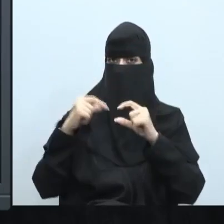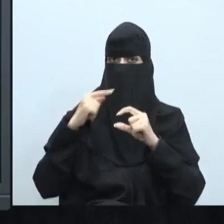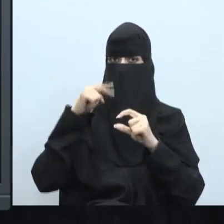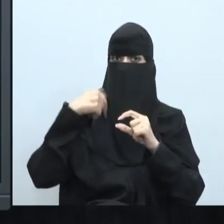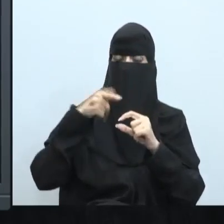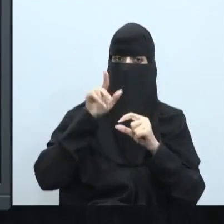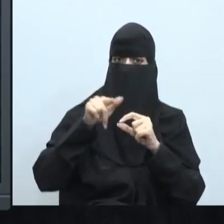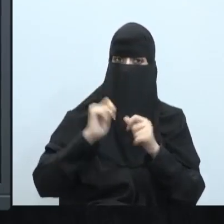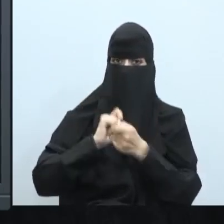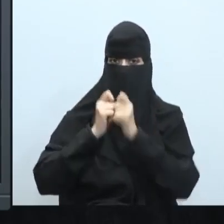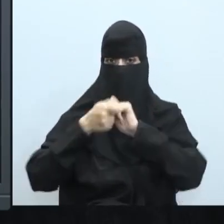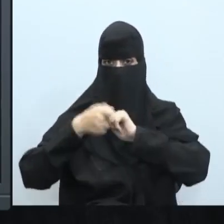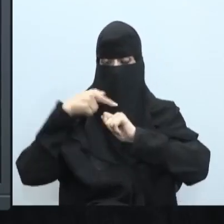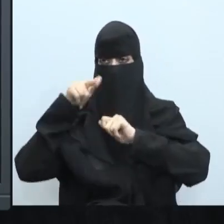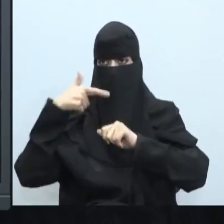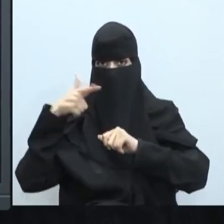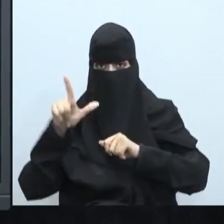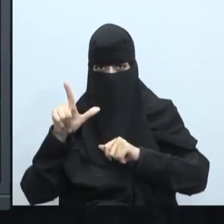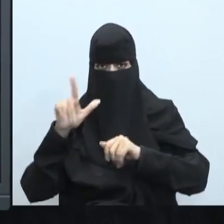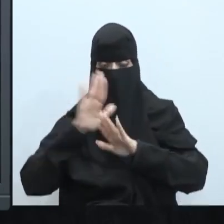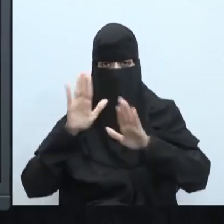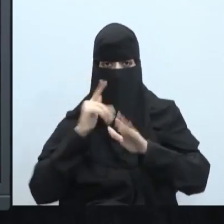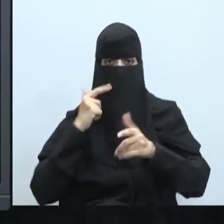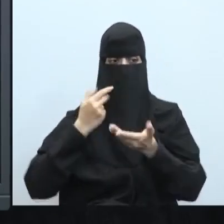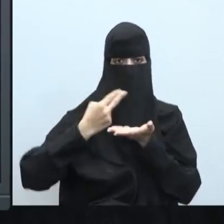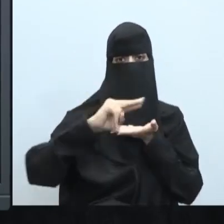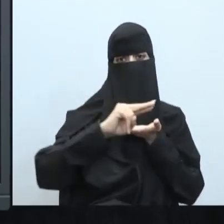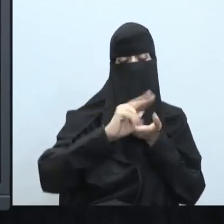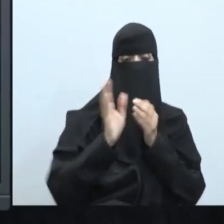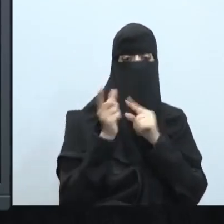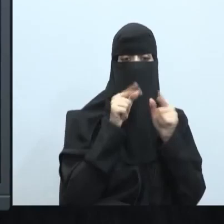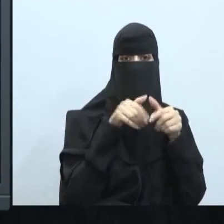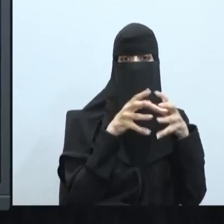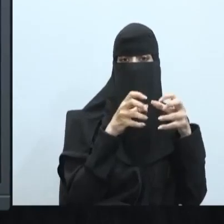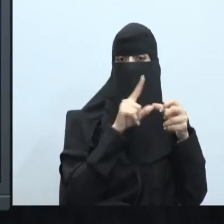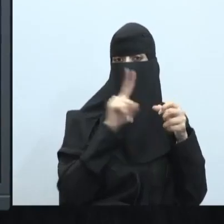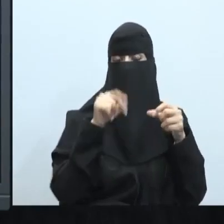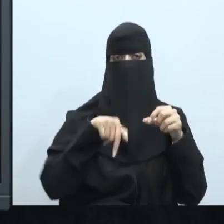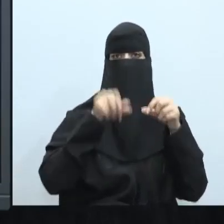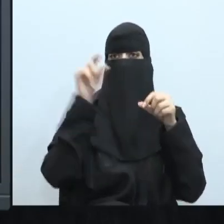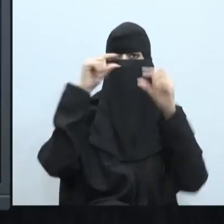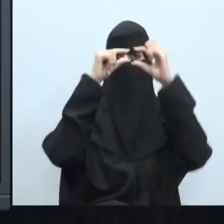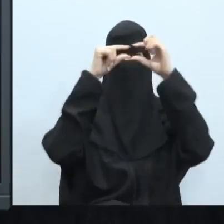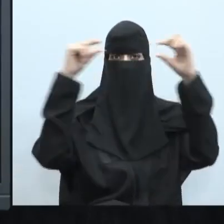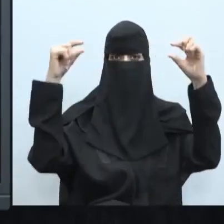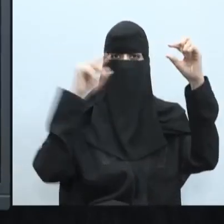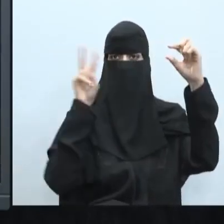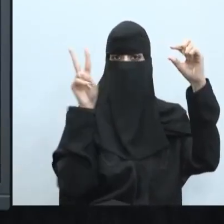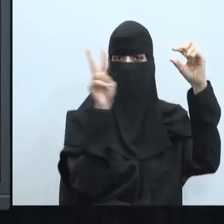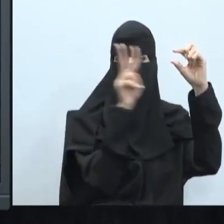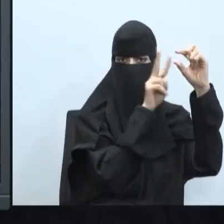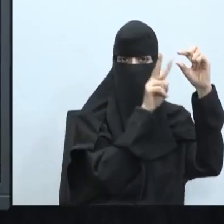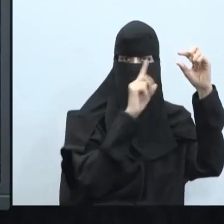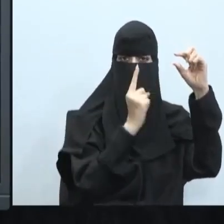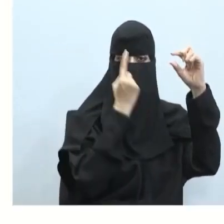التنفيذ الا بعد ان تقوم باصلاح هذه الاخطاء بينما في المفسر يقرا سطر ولا يستطيع ان